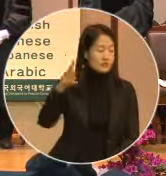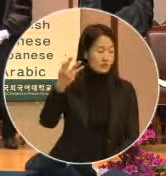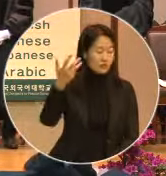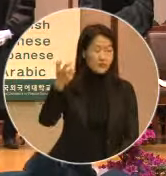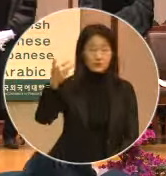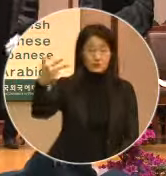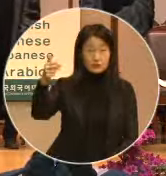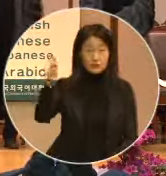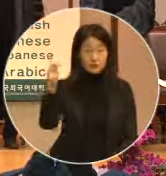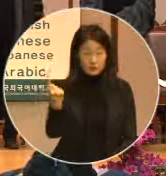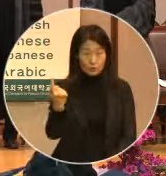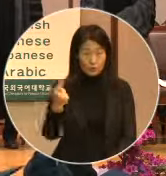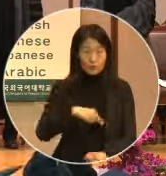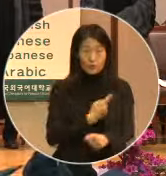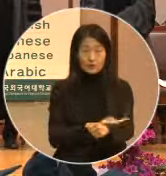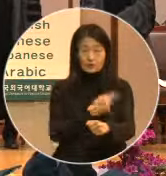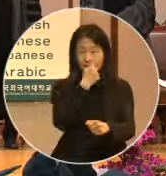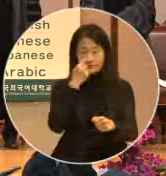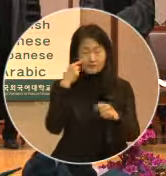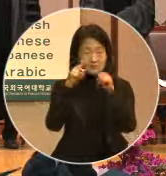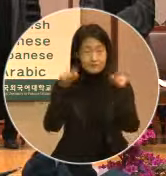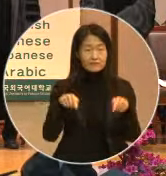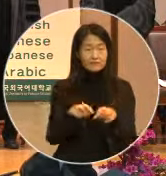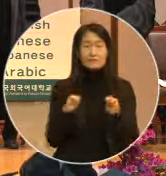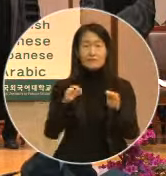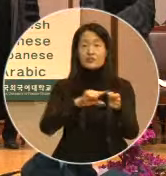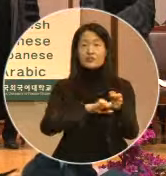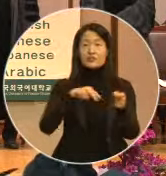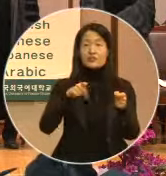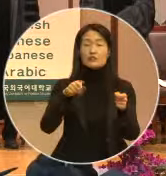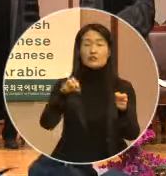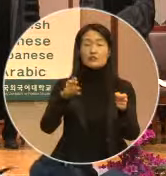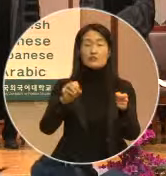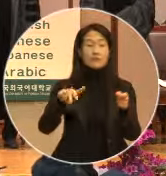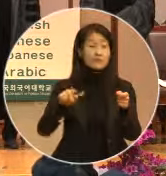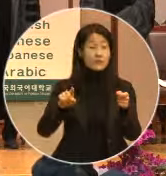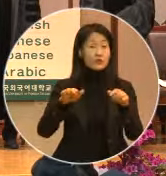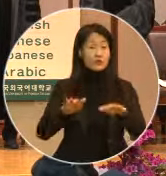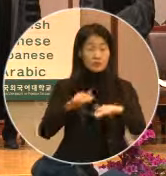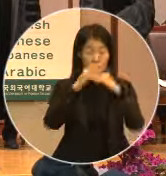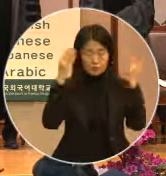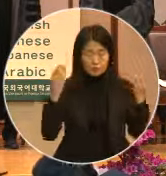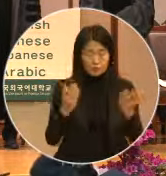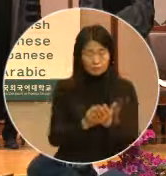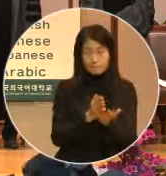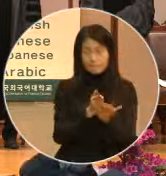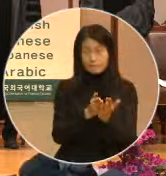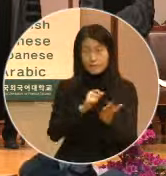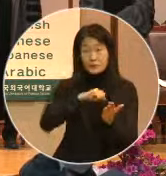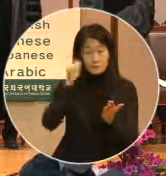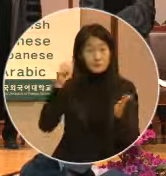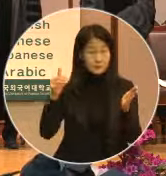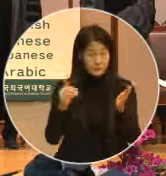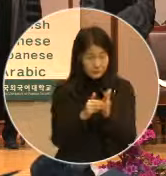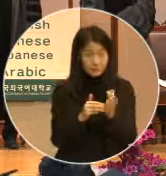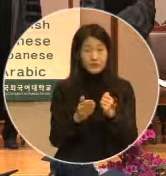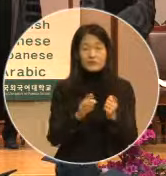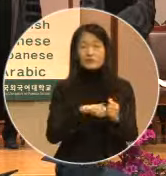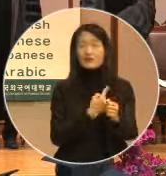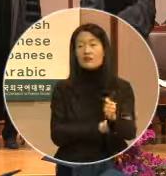제387호 학위증 성명 서경장 이 사람은 본 대학교 소정의 전 과정을 이수하고